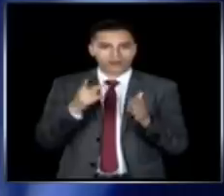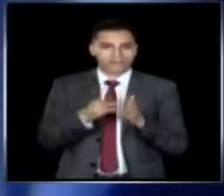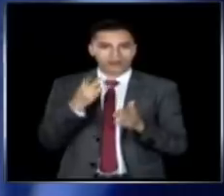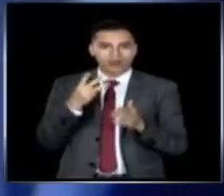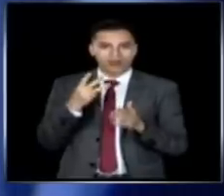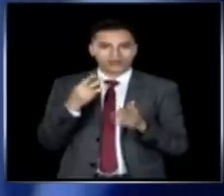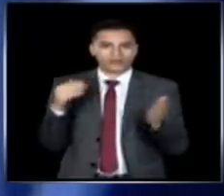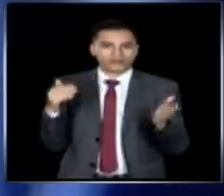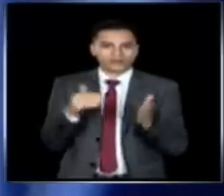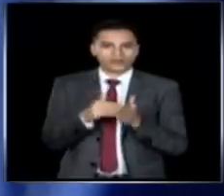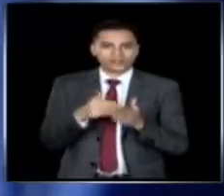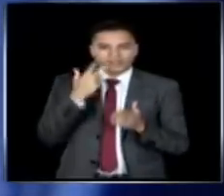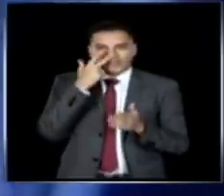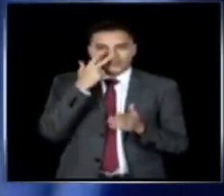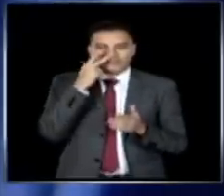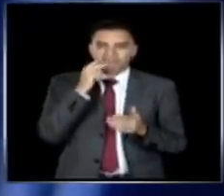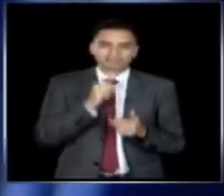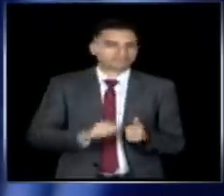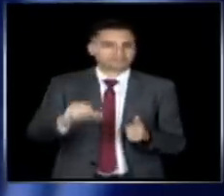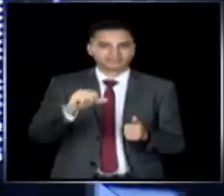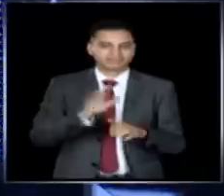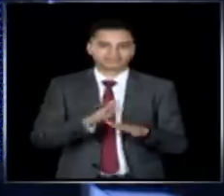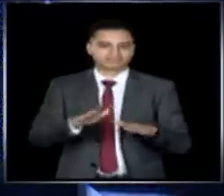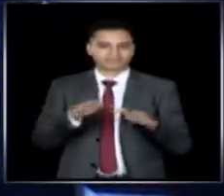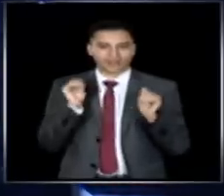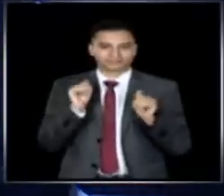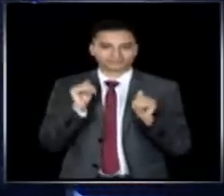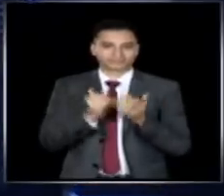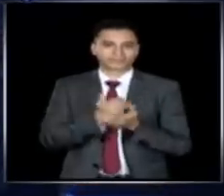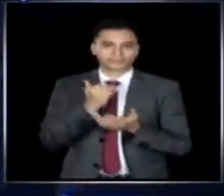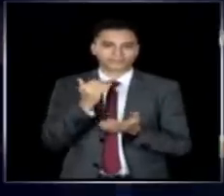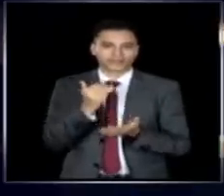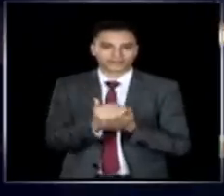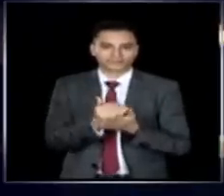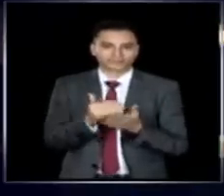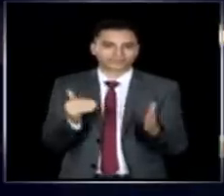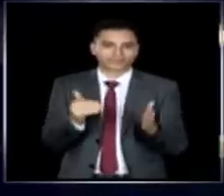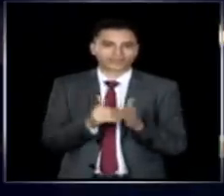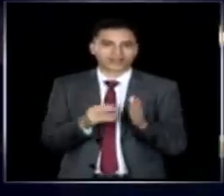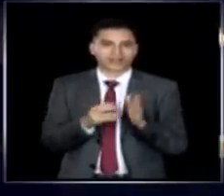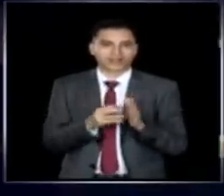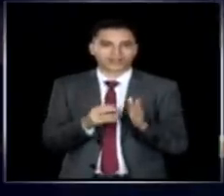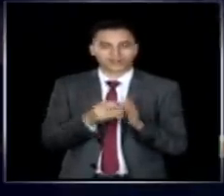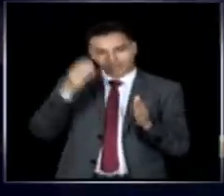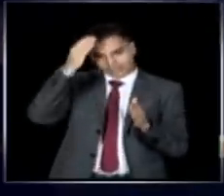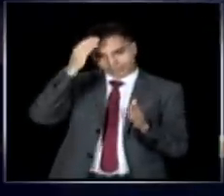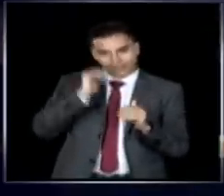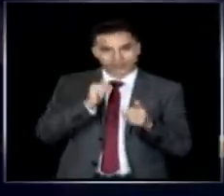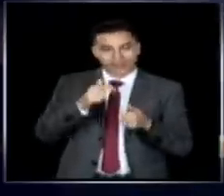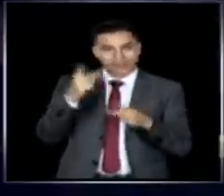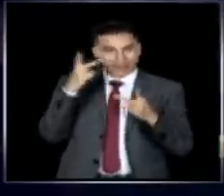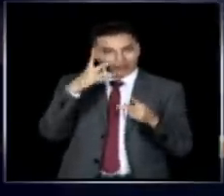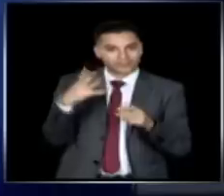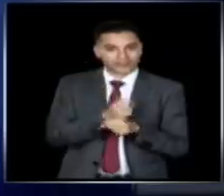لحد اخر موسم ليا كنت في ثالثه ثانوي، فخلاص كانت دي اخر فرصه بقى وما تاهلناش برضه. فجاه بقيتي في العباقره. بالظبط. حلمك